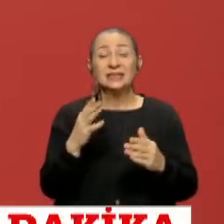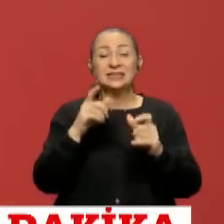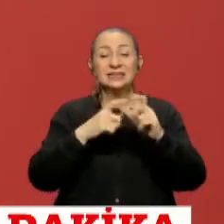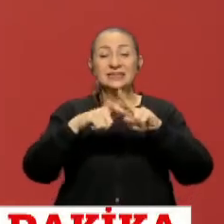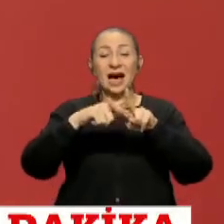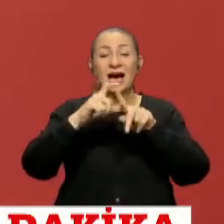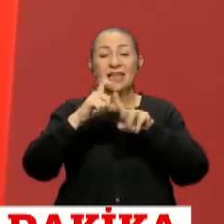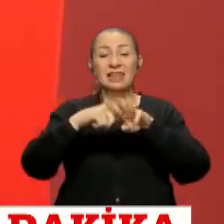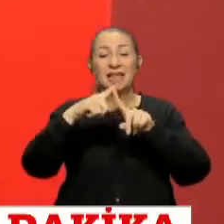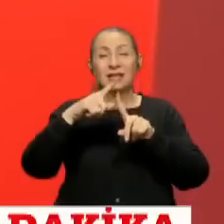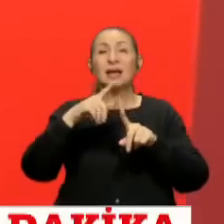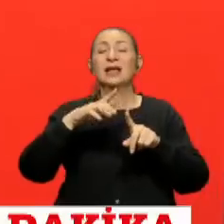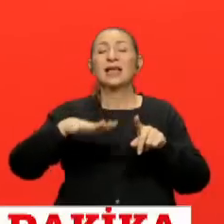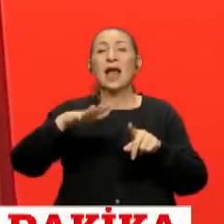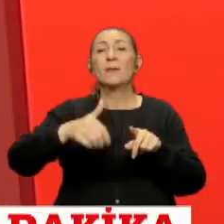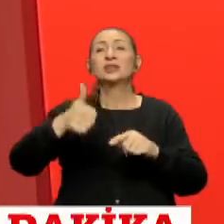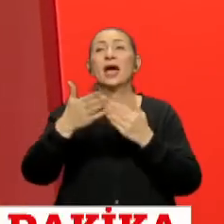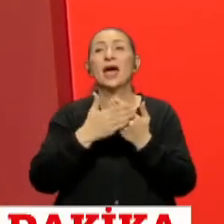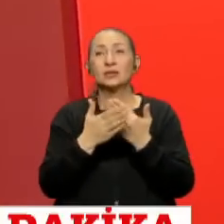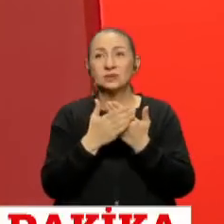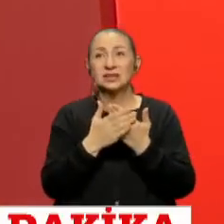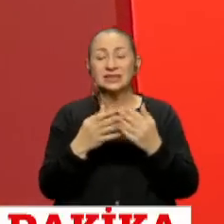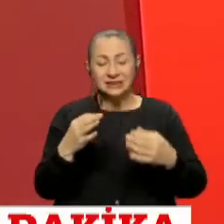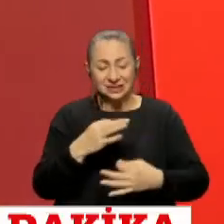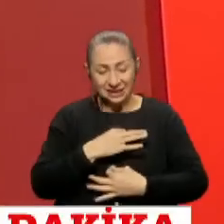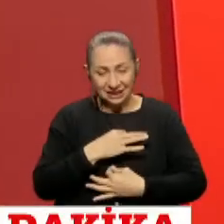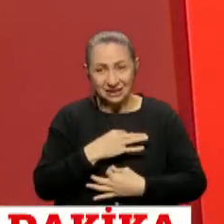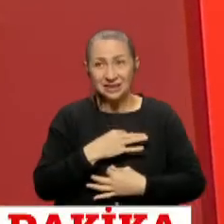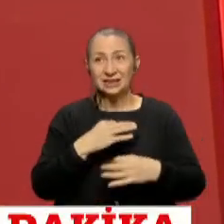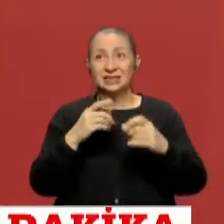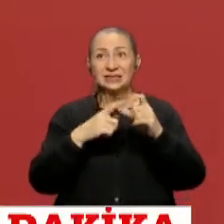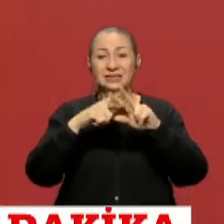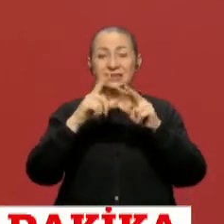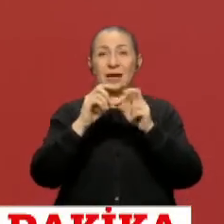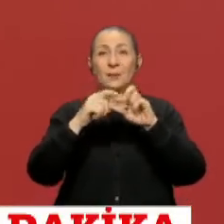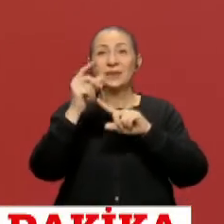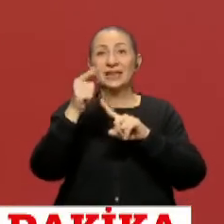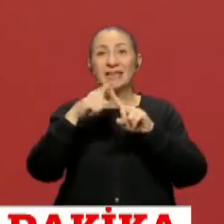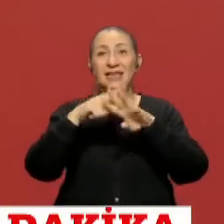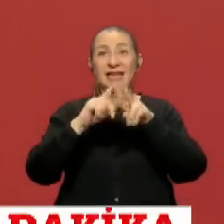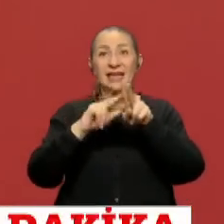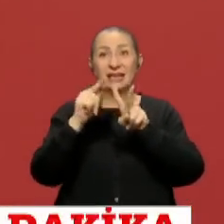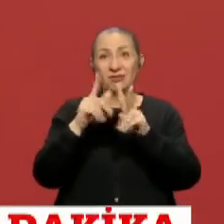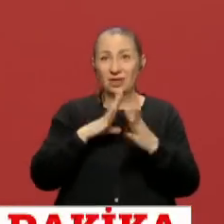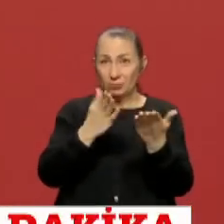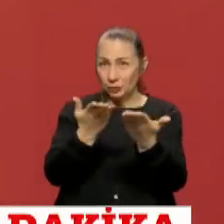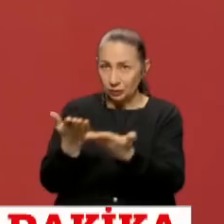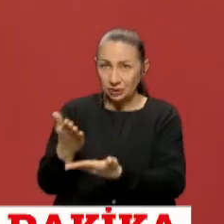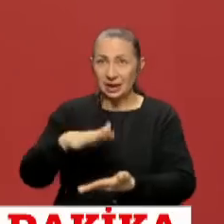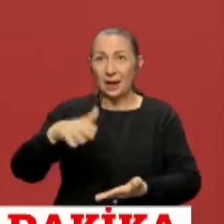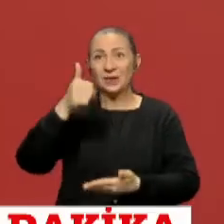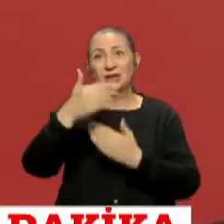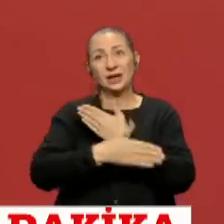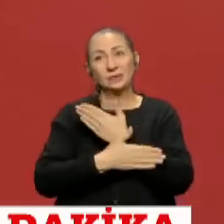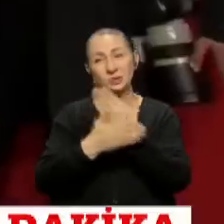Saadet Partisi Genel Başkan Vekili Sayın Sabri Tekin aramızda. Buyurun Sayın Genel